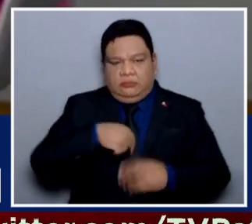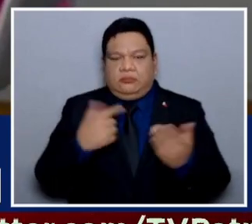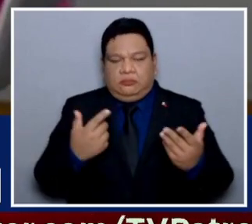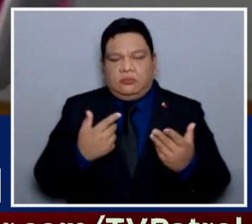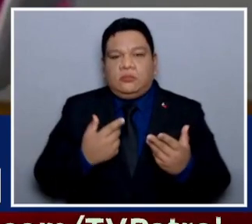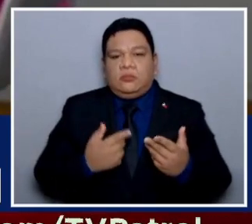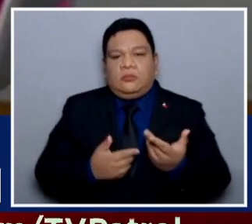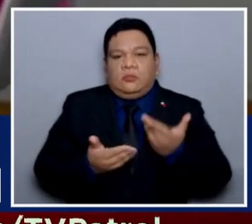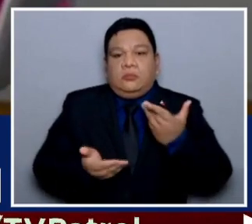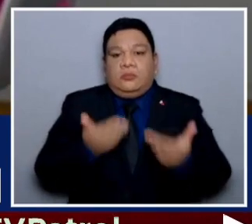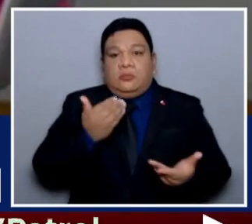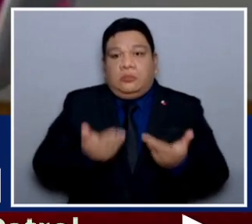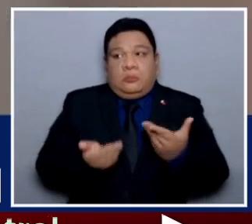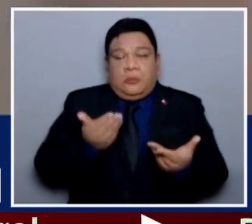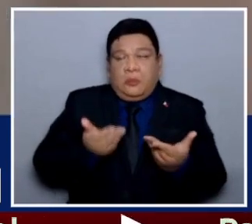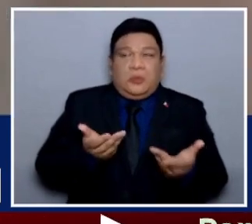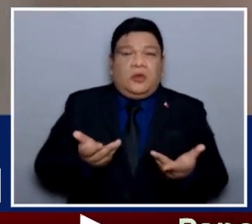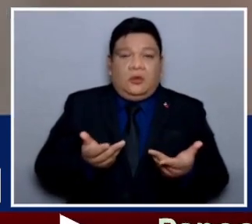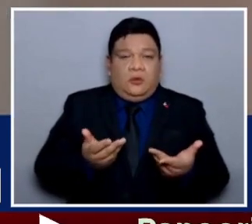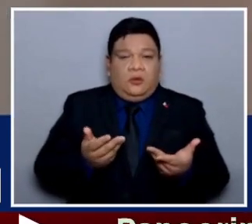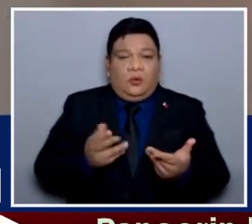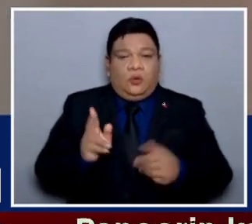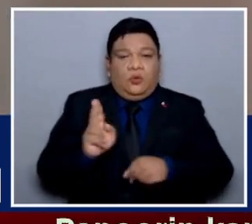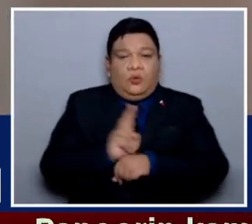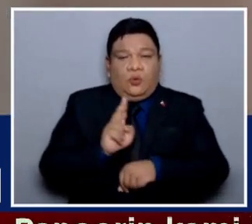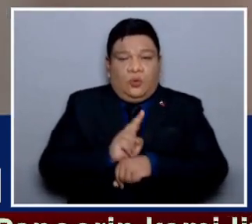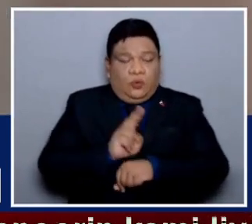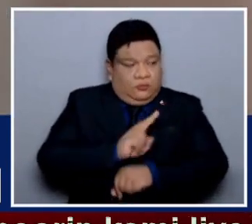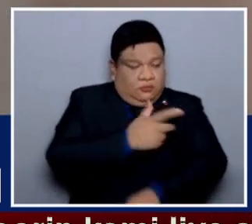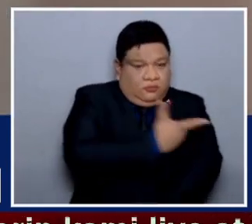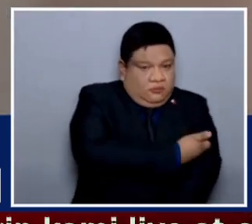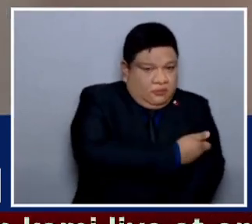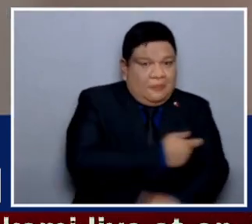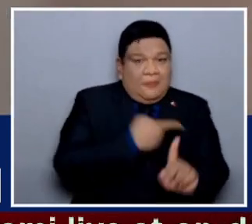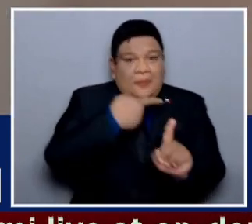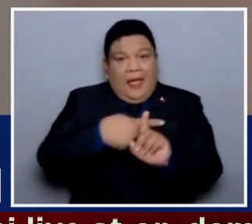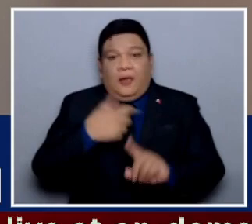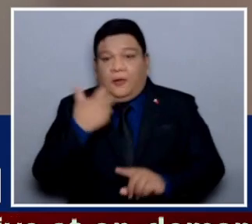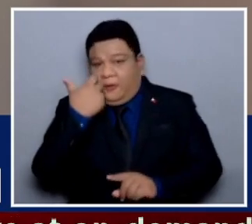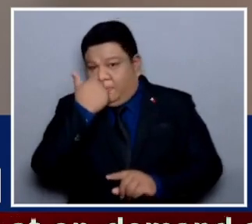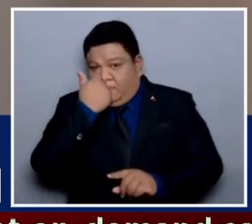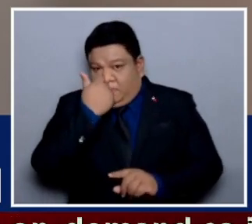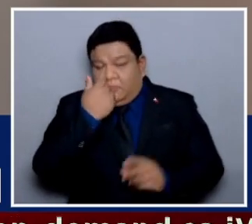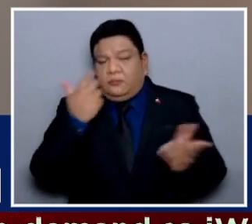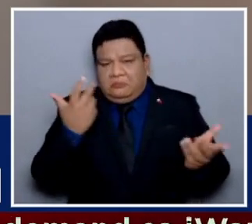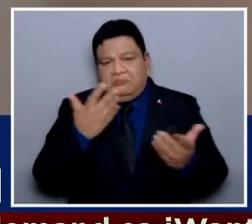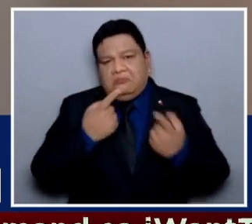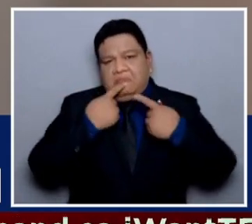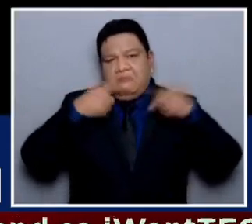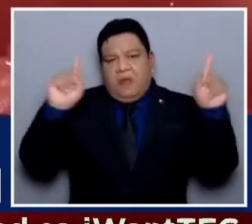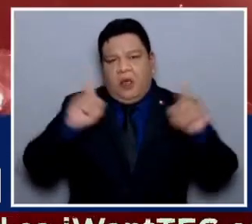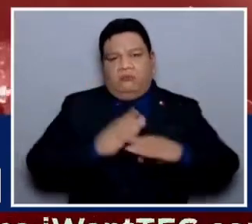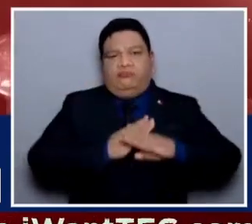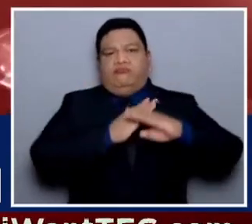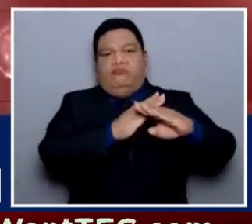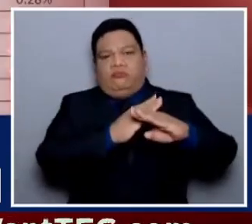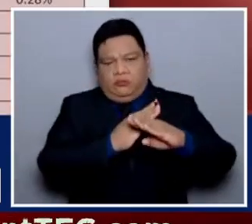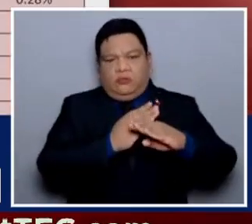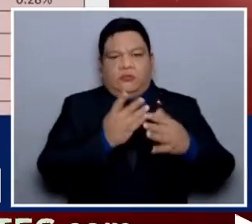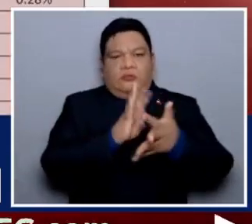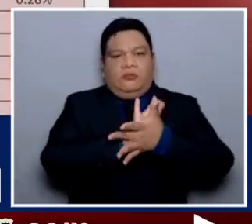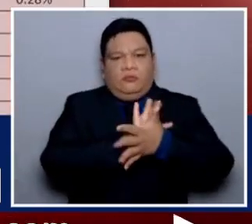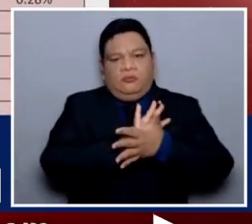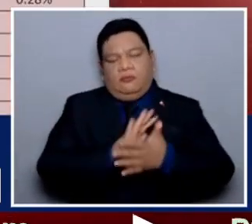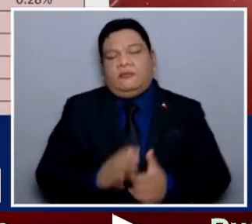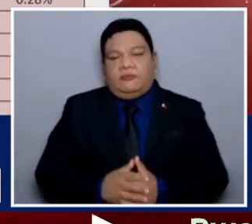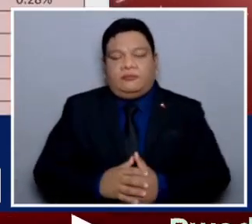combo of an injectable vaccine and a nasal spray could be very effective in protecting us. Sa pinakahuling